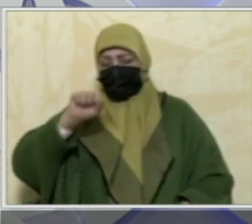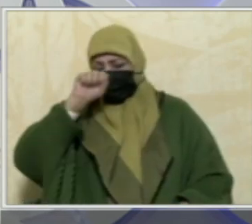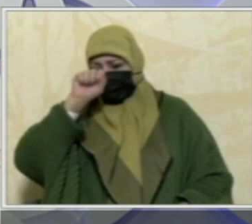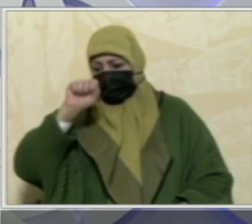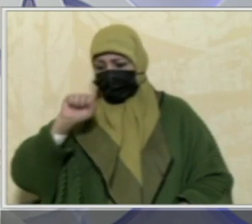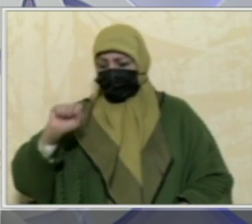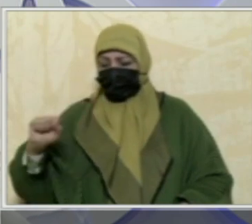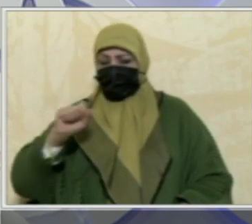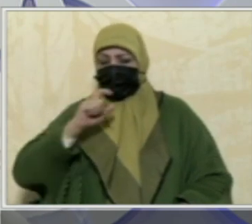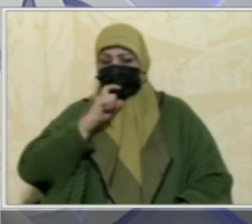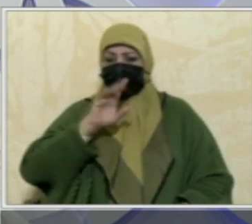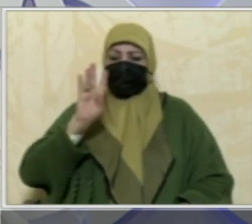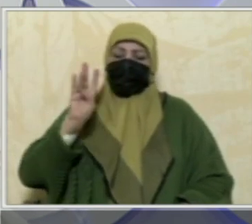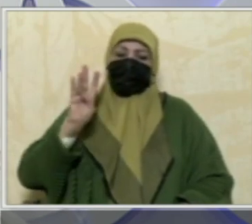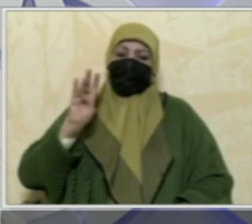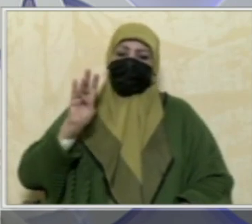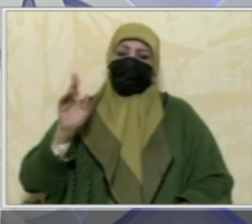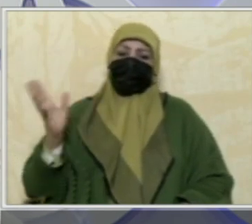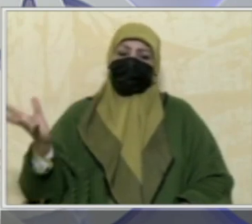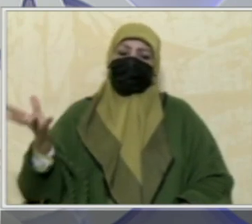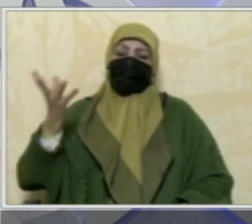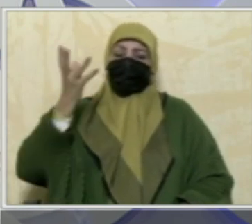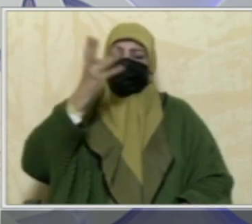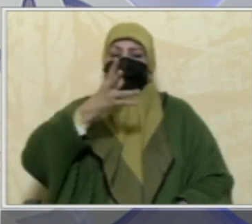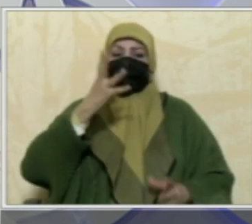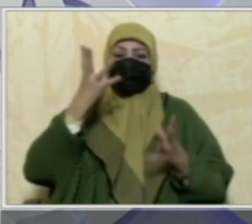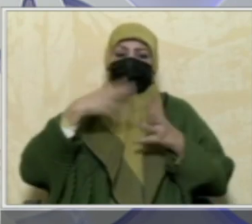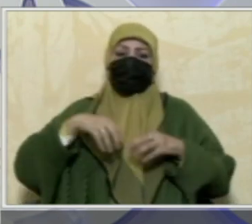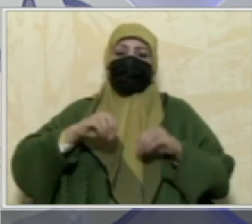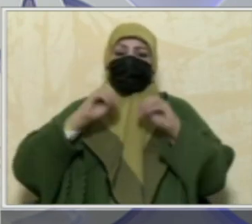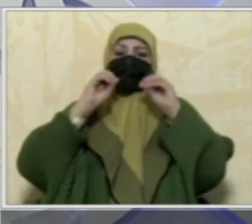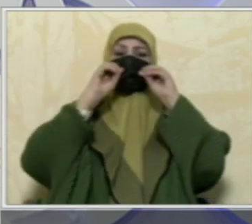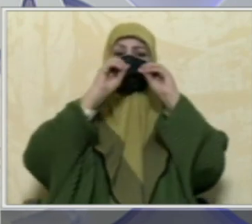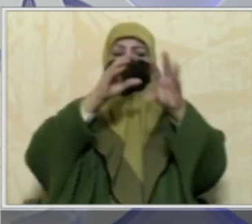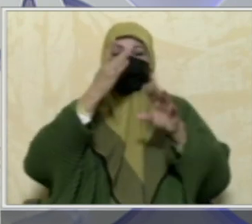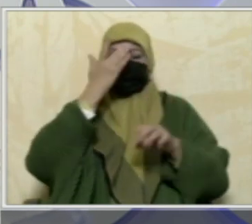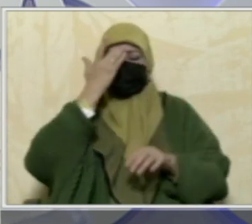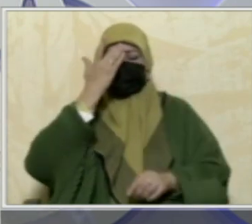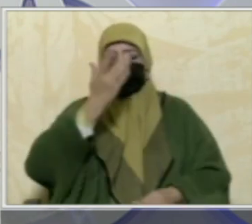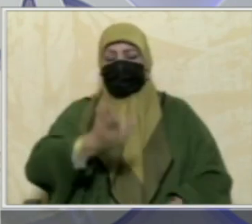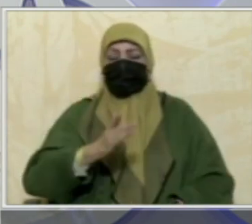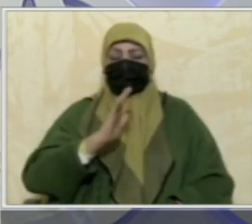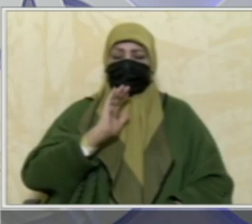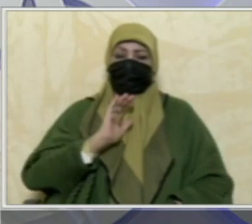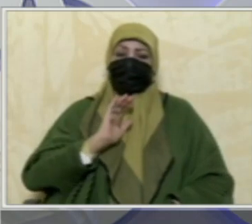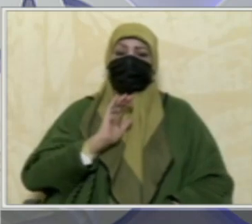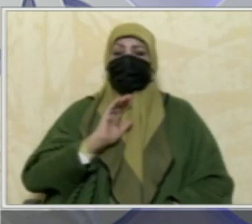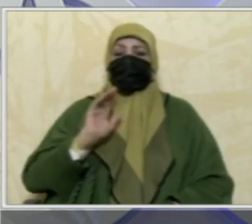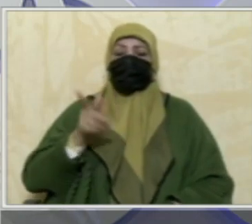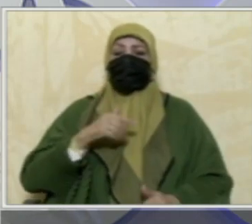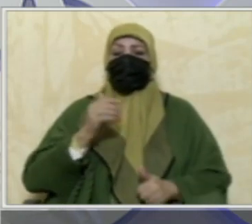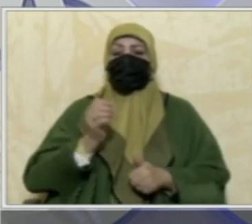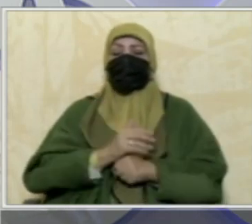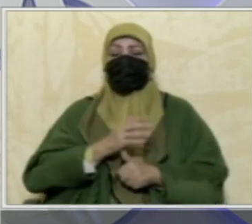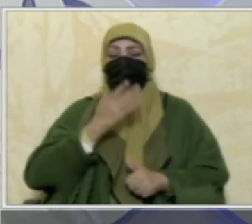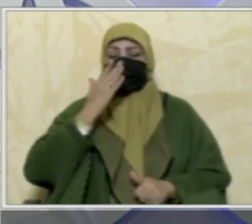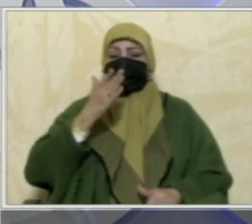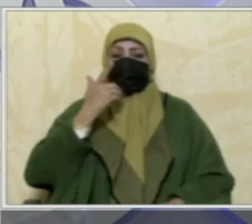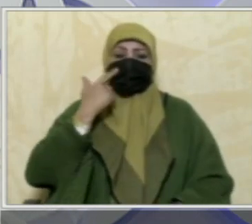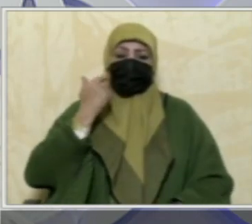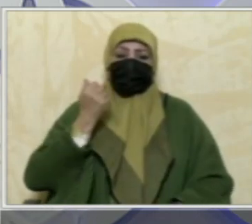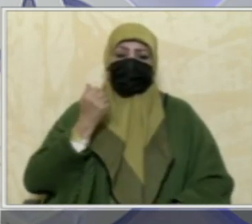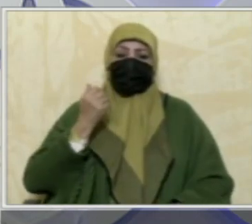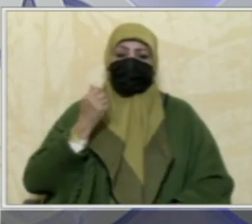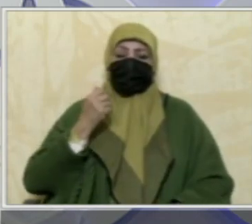بموجب هذه الهبه الحاصله من الزوج لزوجها وبالتالي لما تسال الامراض تقول زوجي في